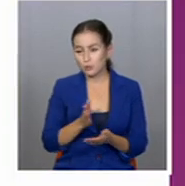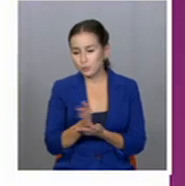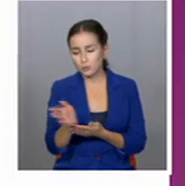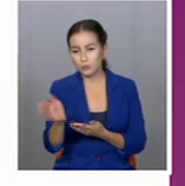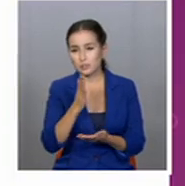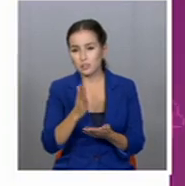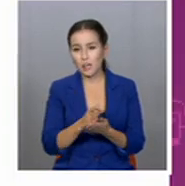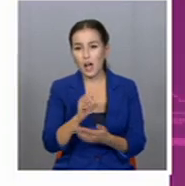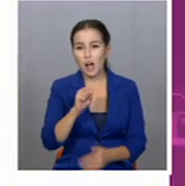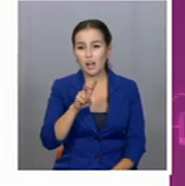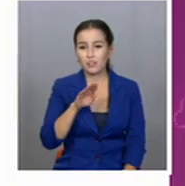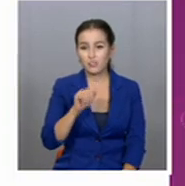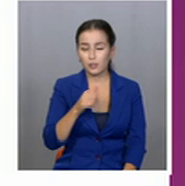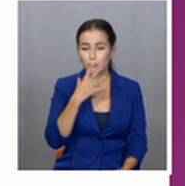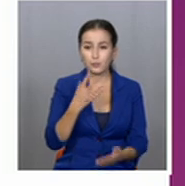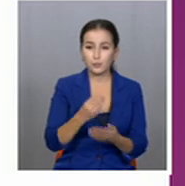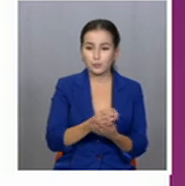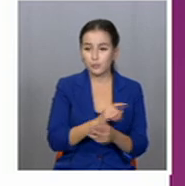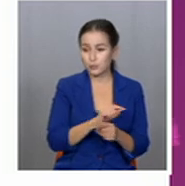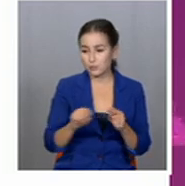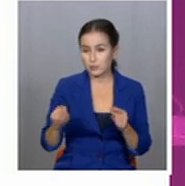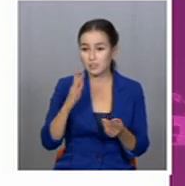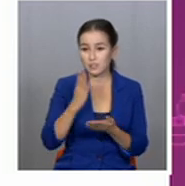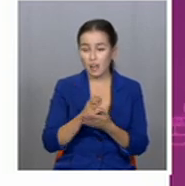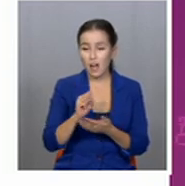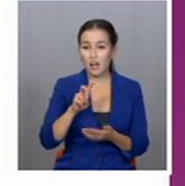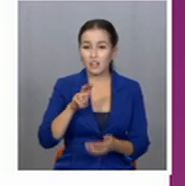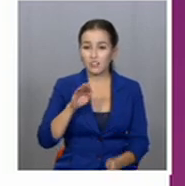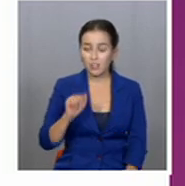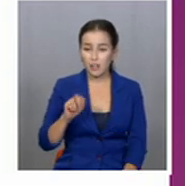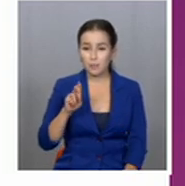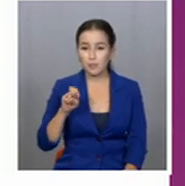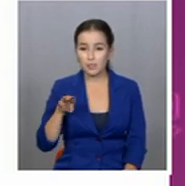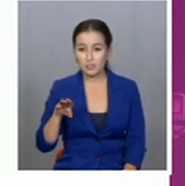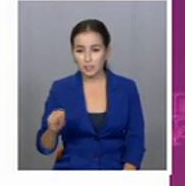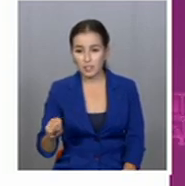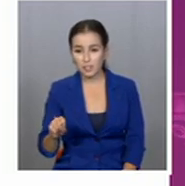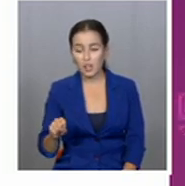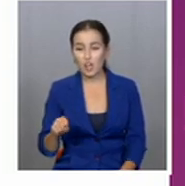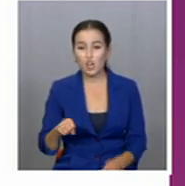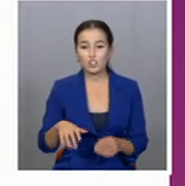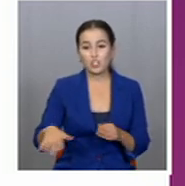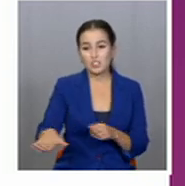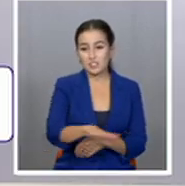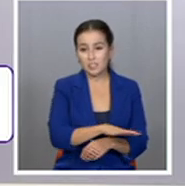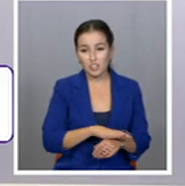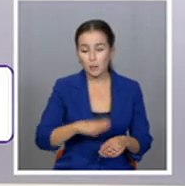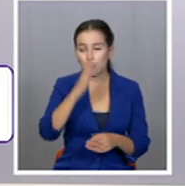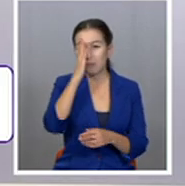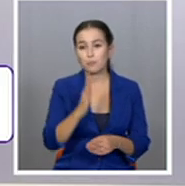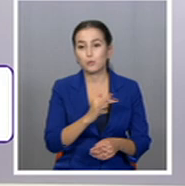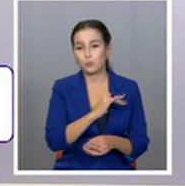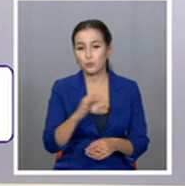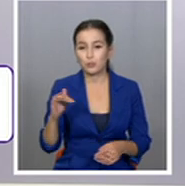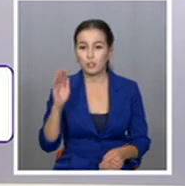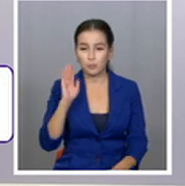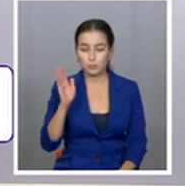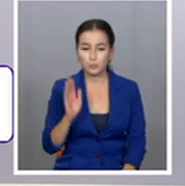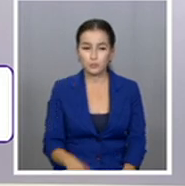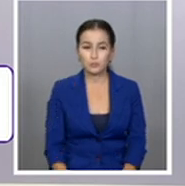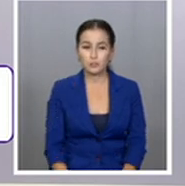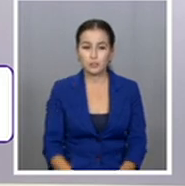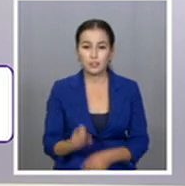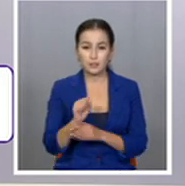А түзуі арқылы өтетін болса, онда альфа және бетті жазықтықтары перпендикуляр болады. Мынадай